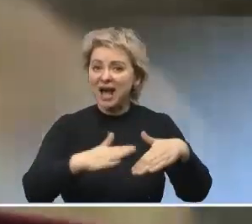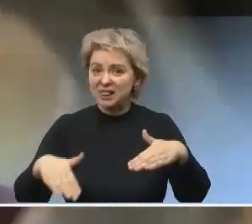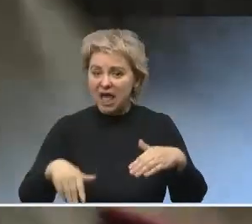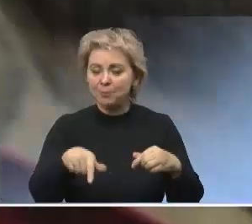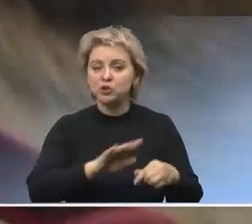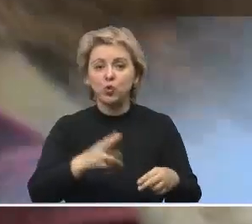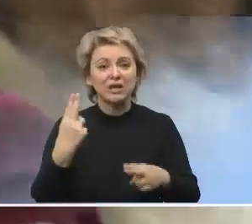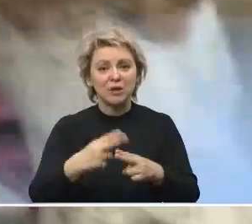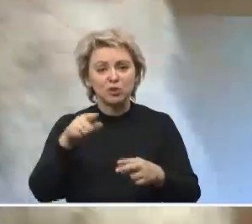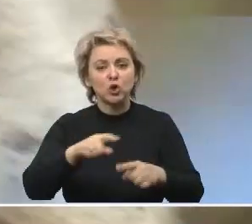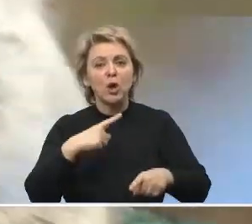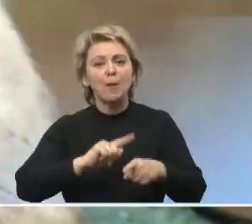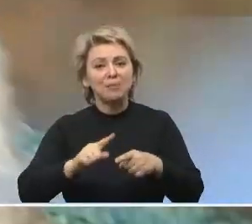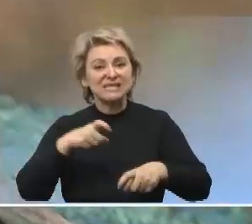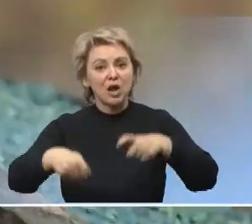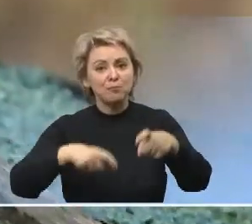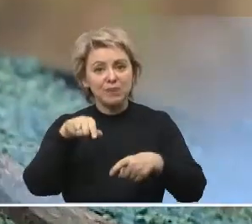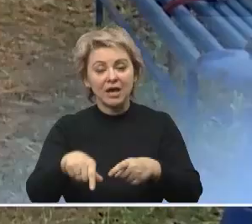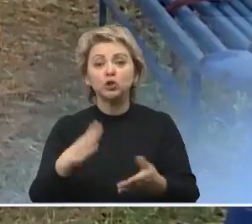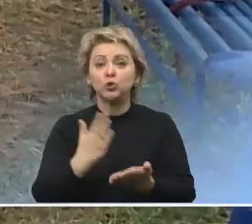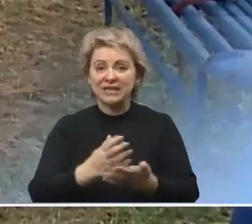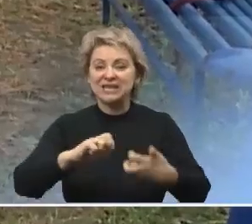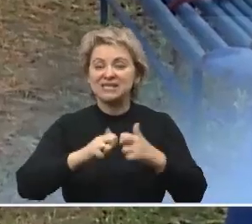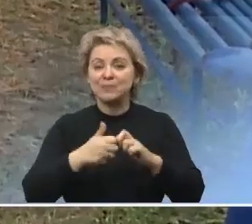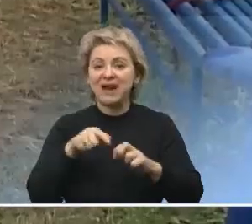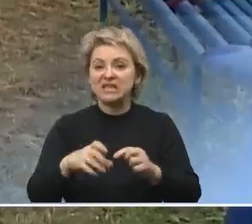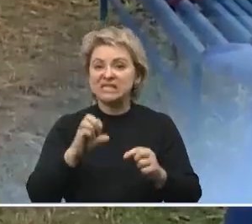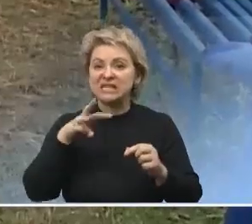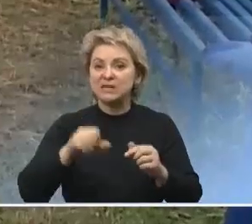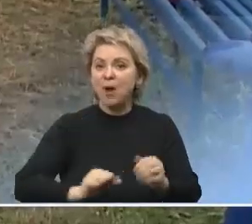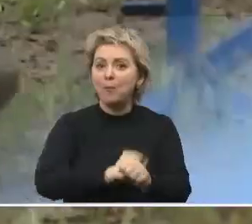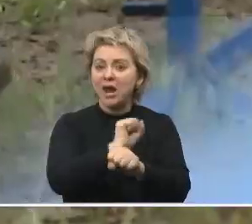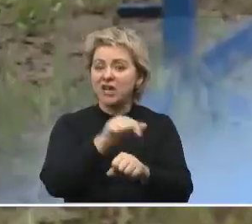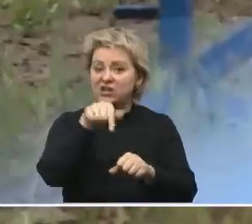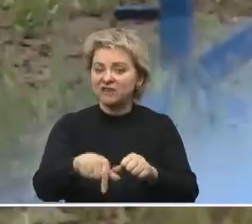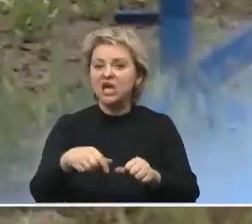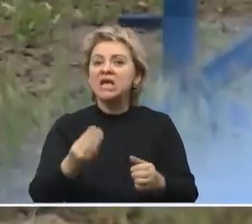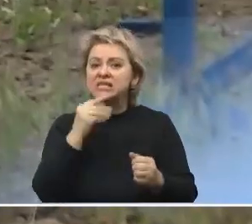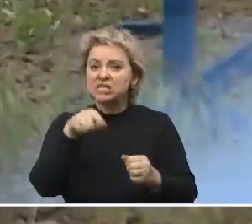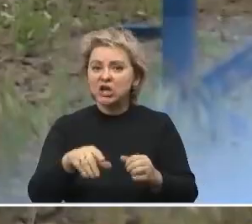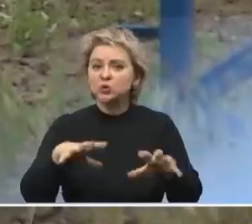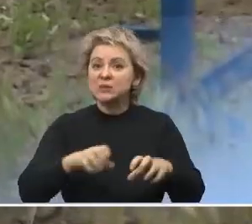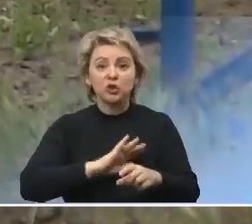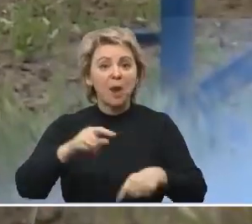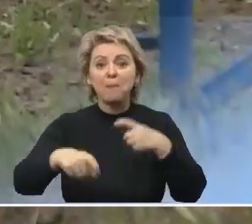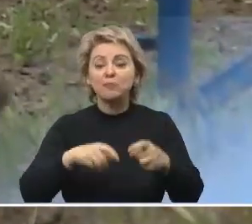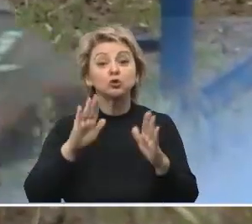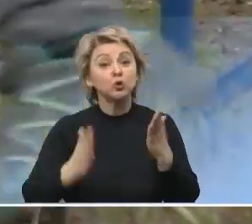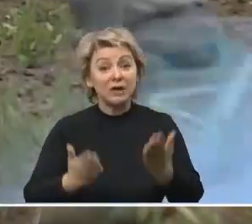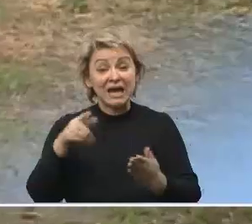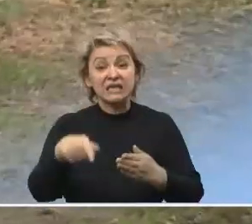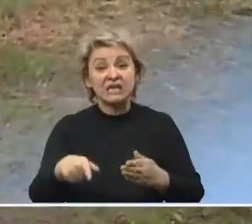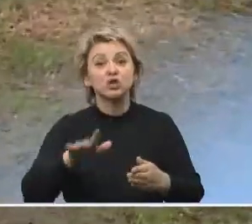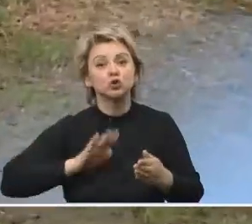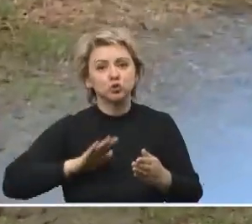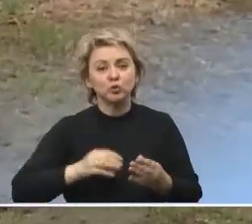что не мешает ему быстро бегать, но доставляет проблемы с 40-сантиметровым барьером. Причем за еду пес не побежит, только если на финише